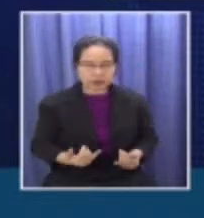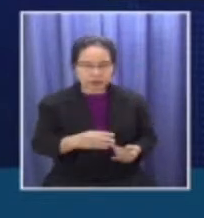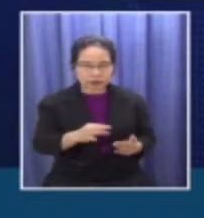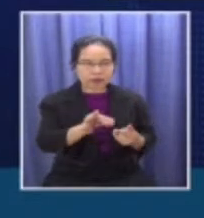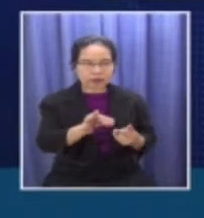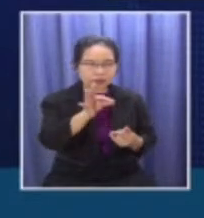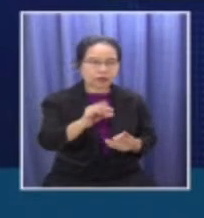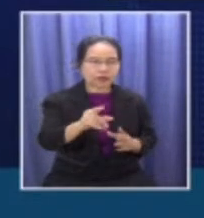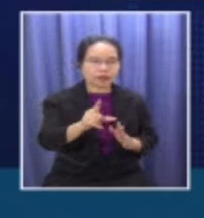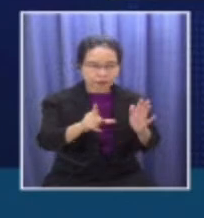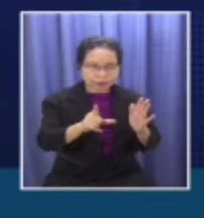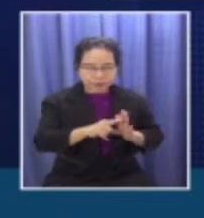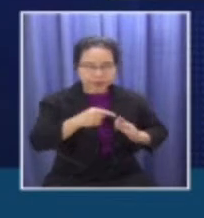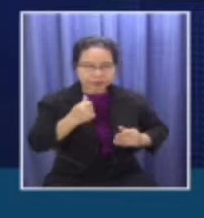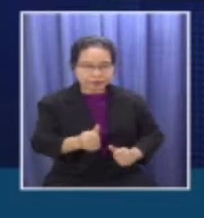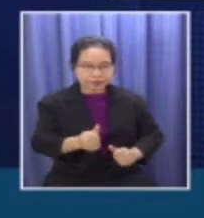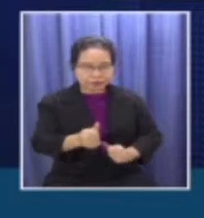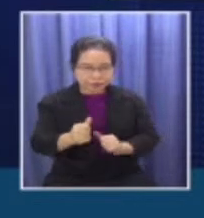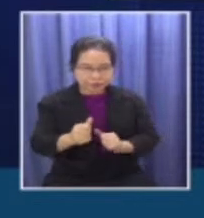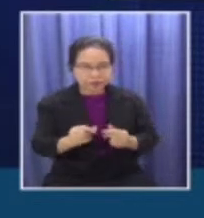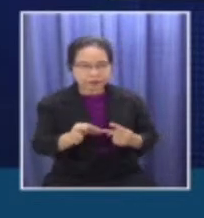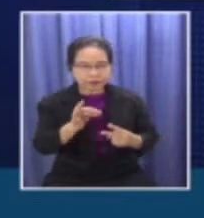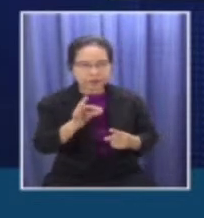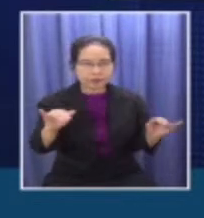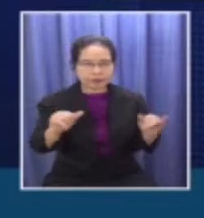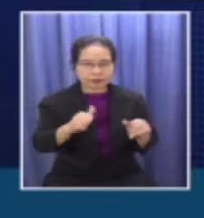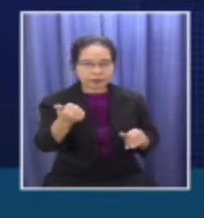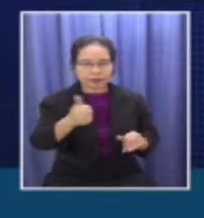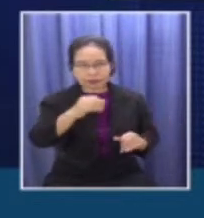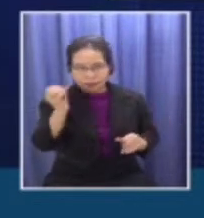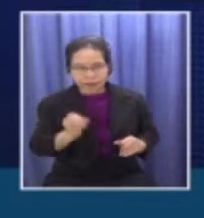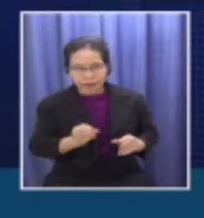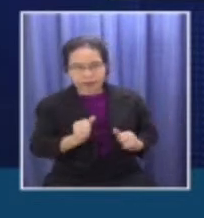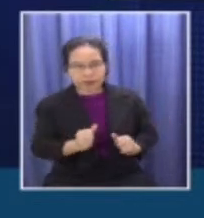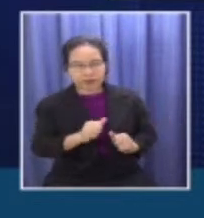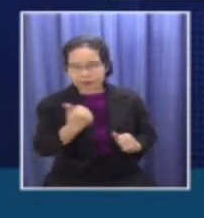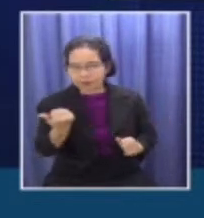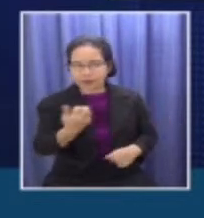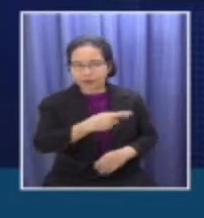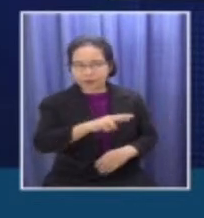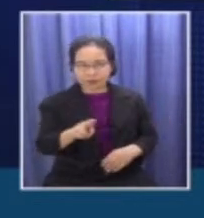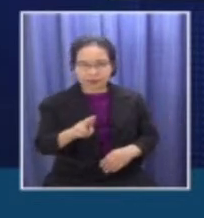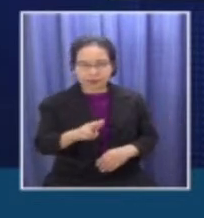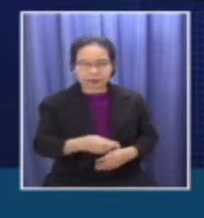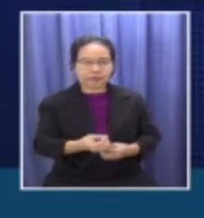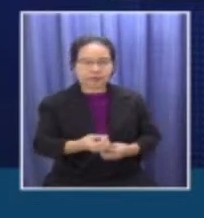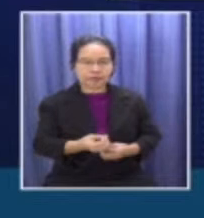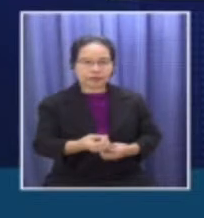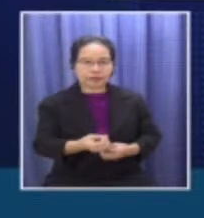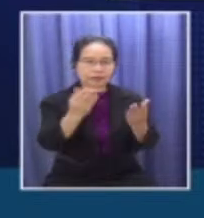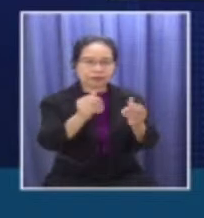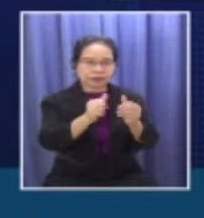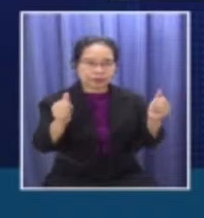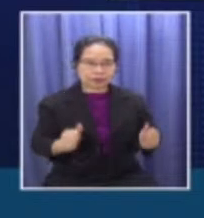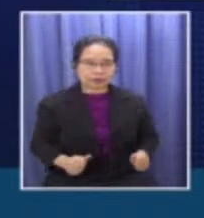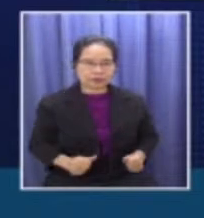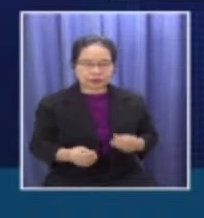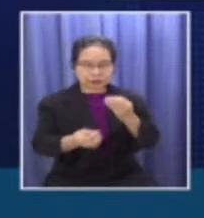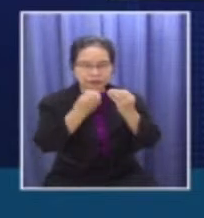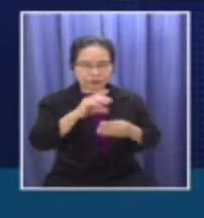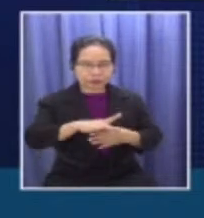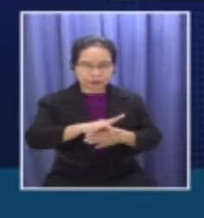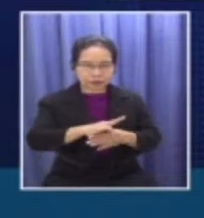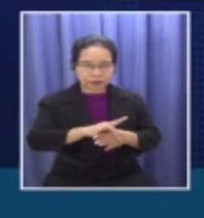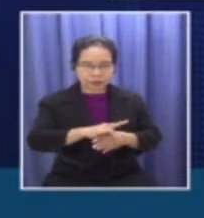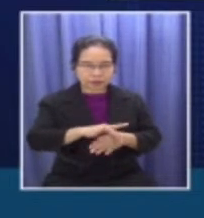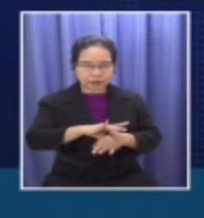lang ang kautusan na sinusunod, tulad ng ikapu na nasusunod sa ibang relihiyon, pag-aalay sa altar, pagkain ng baboy